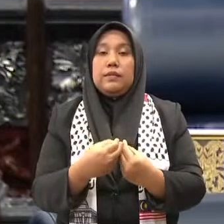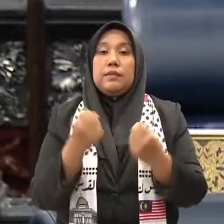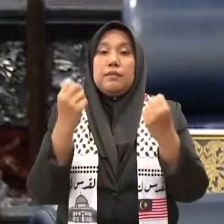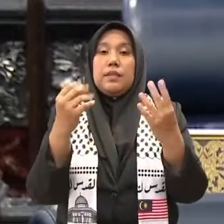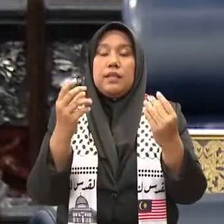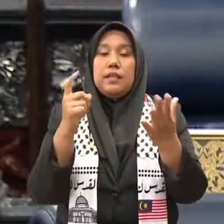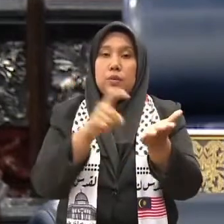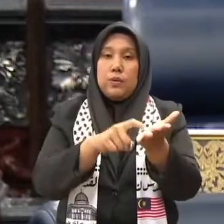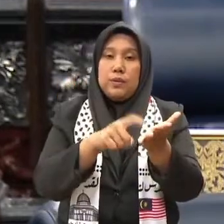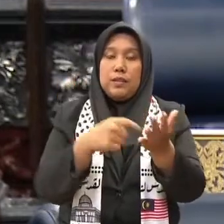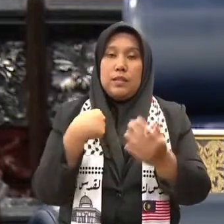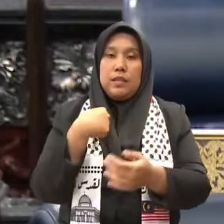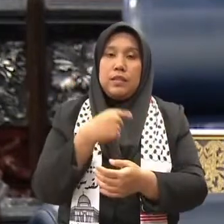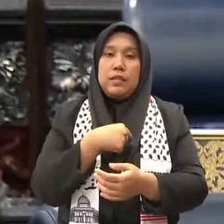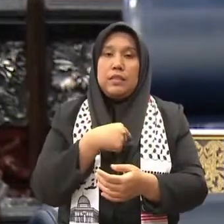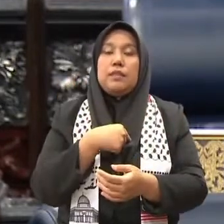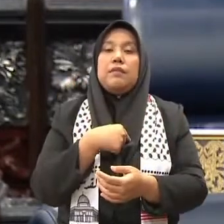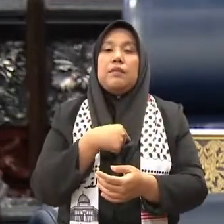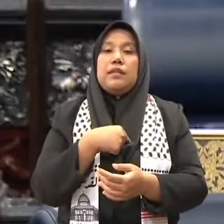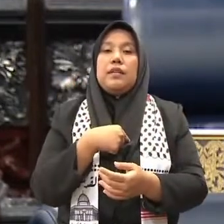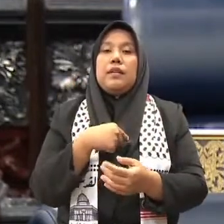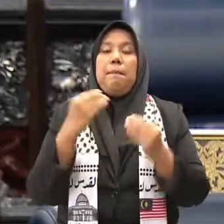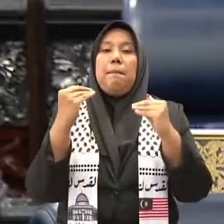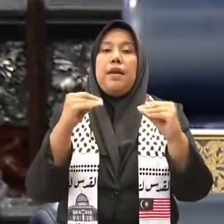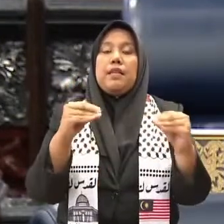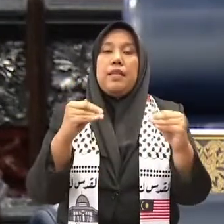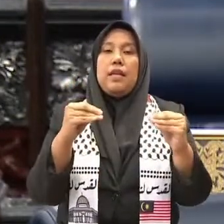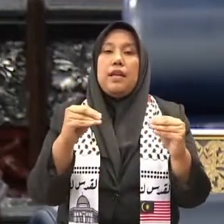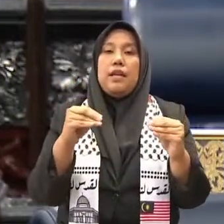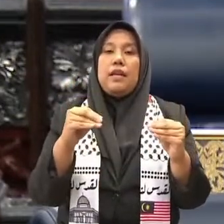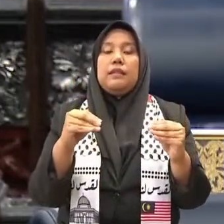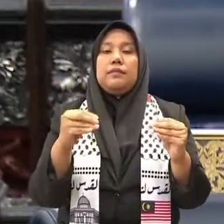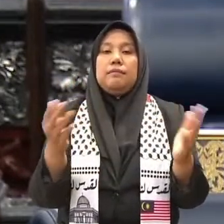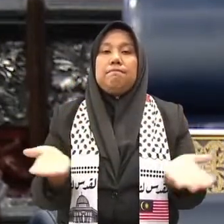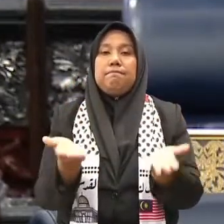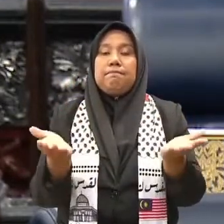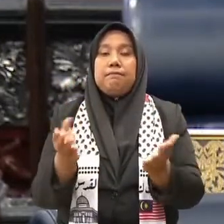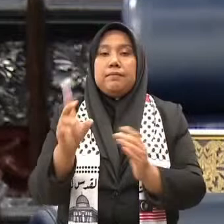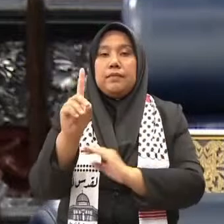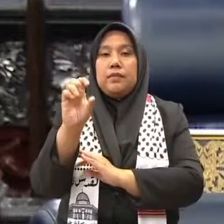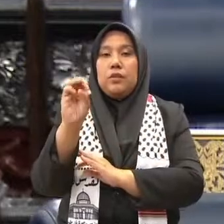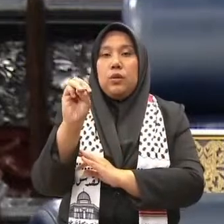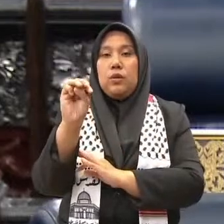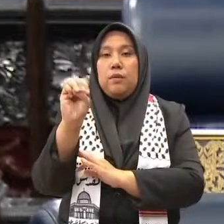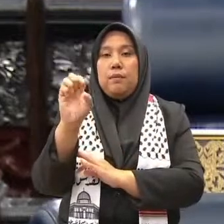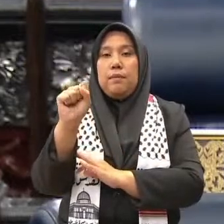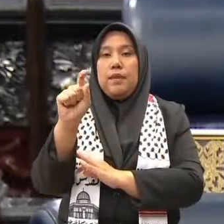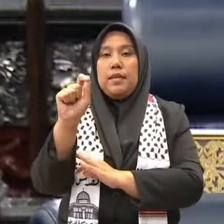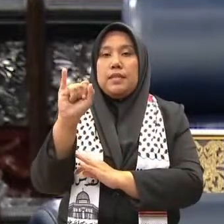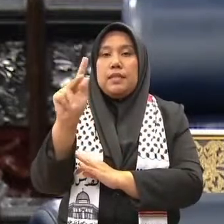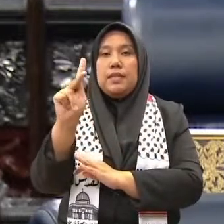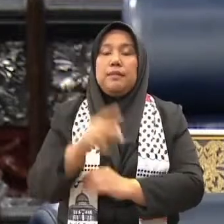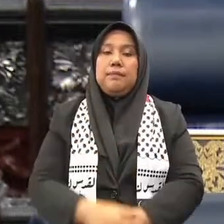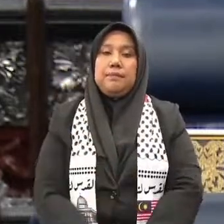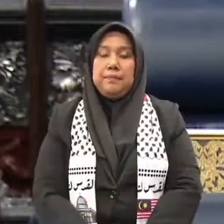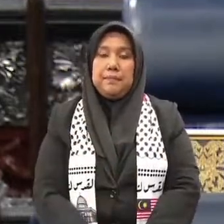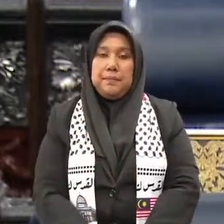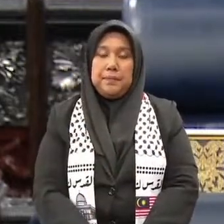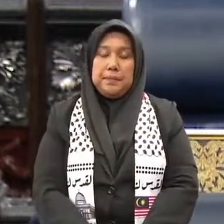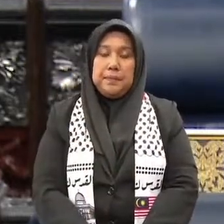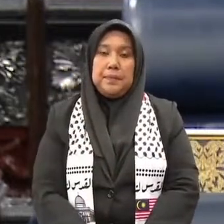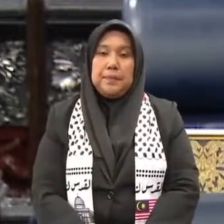kita adalah dalam pasaran domestik is denominated dalam pasaran domestik sekian terima kasih